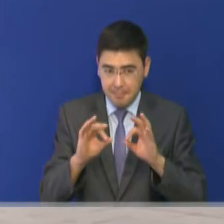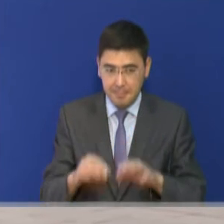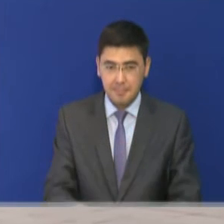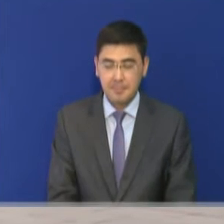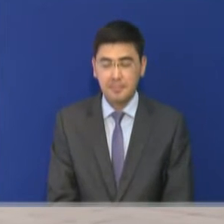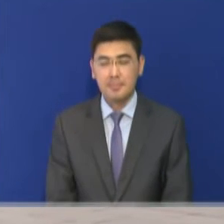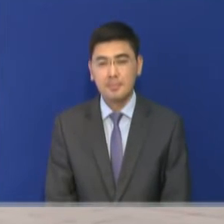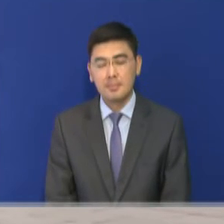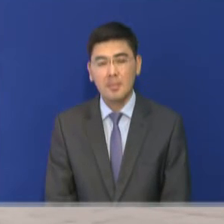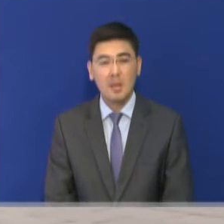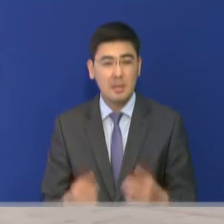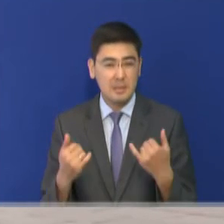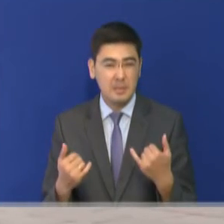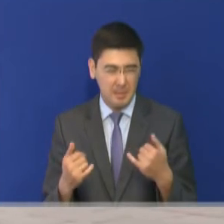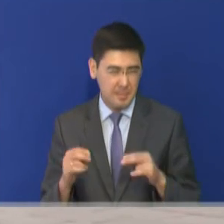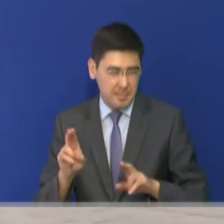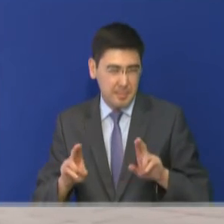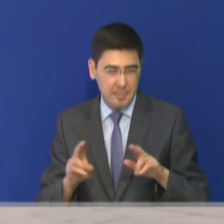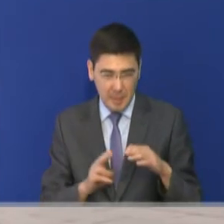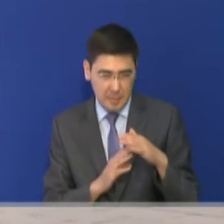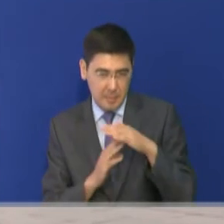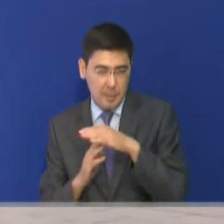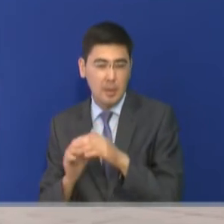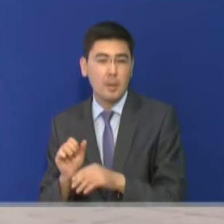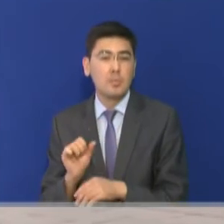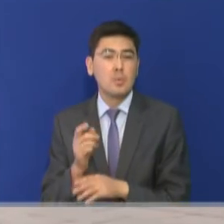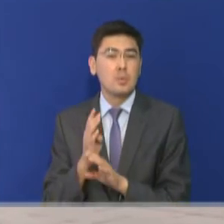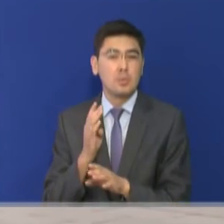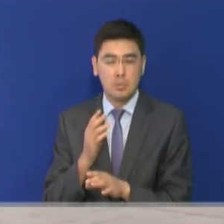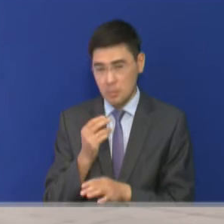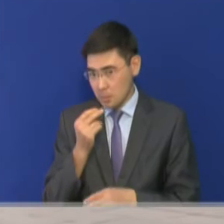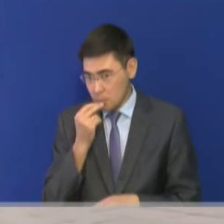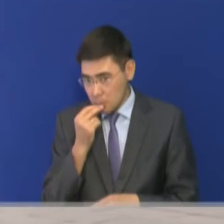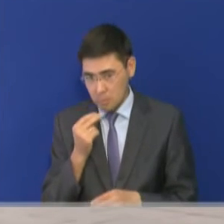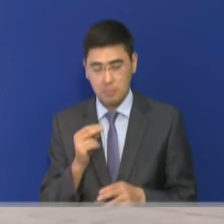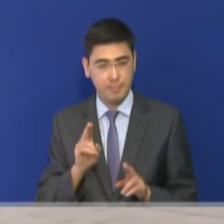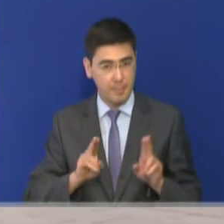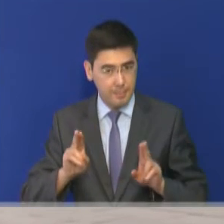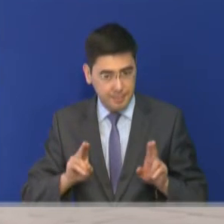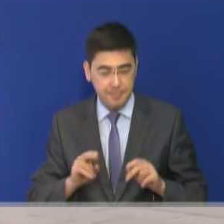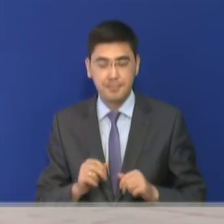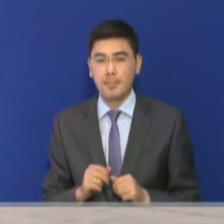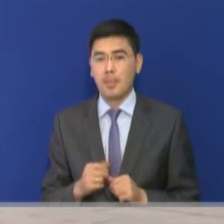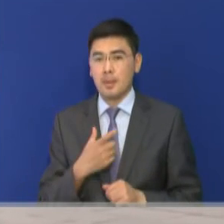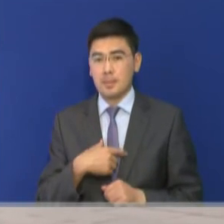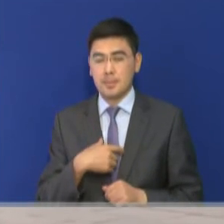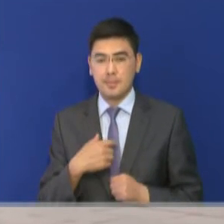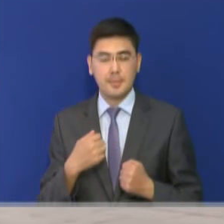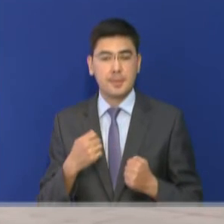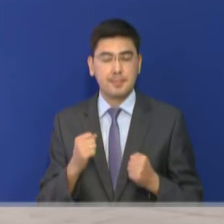период ограничительных мер, прежде всего, это режим питания, дисциплина, обязательно